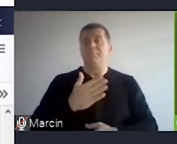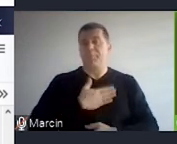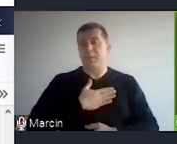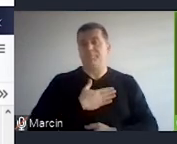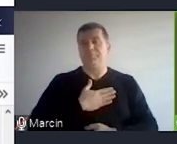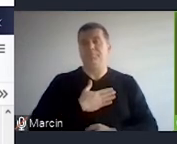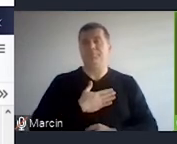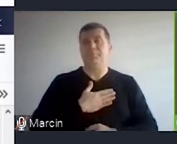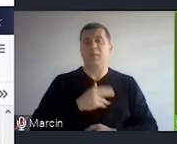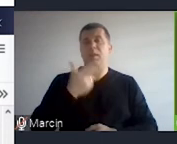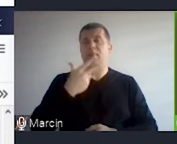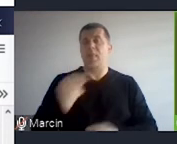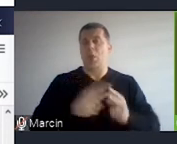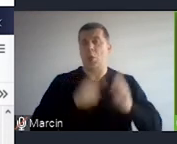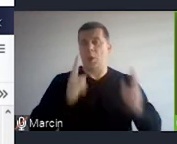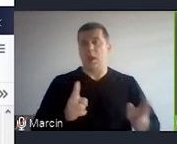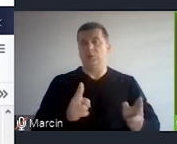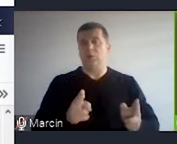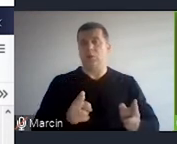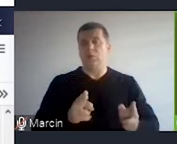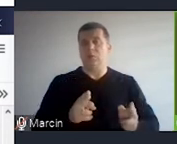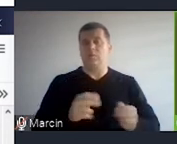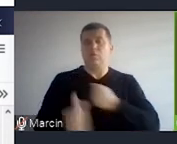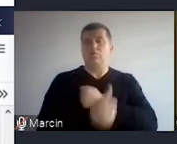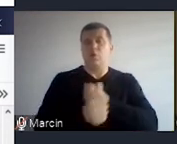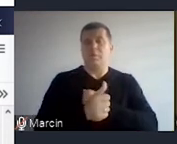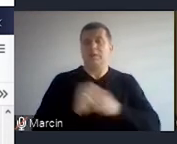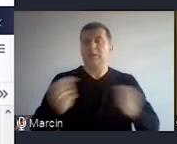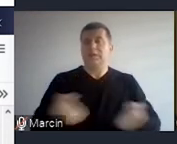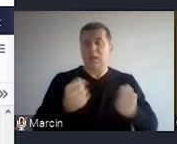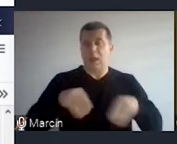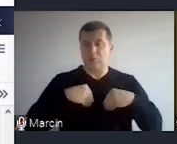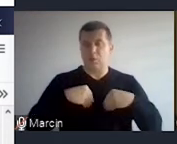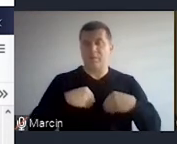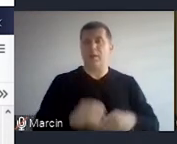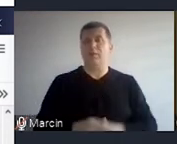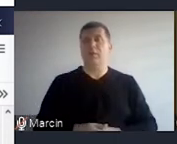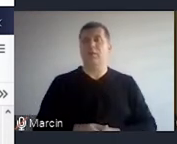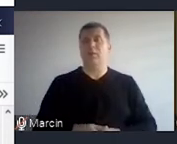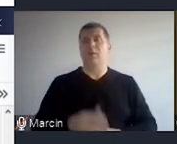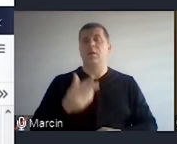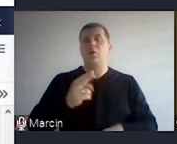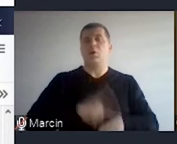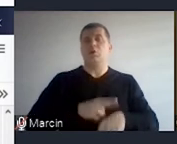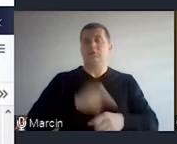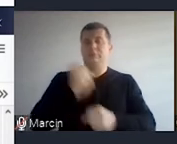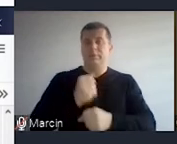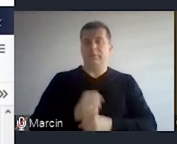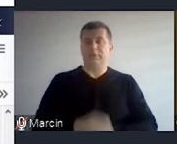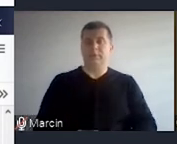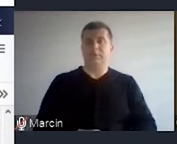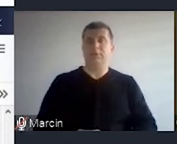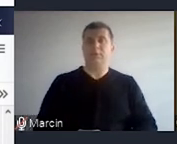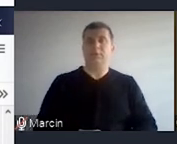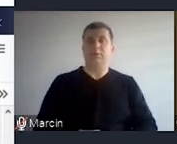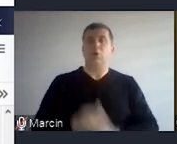mieli nieokreślony w dokumentach zaangażowania nieokreślone godziny pracy.